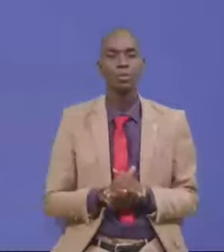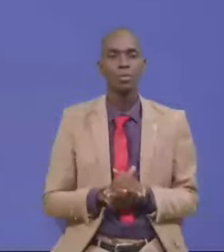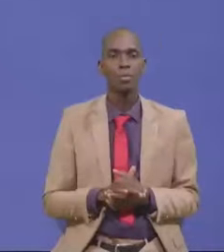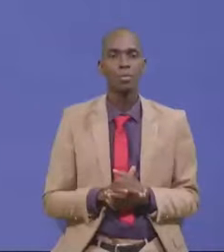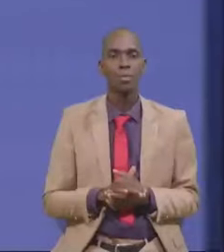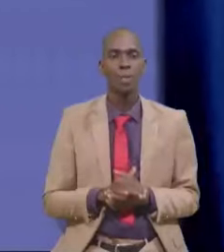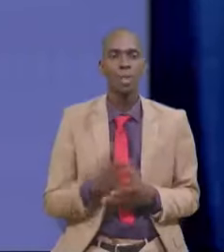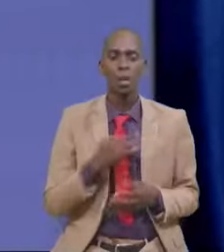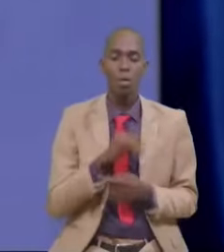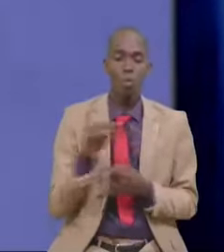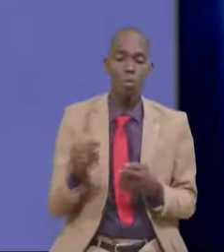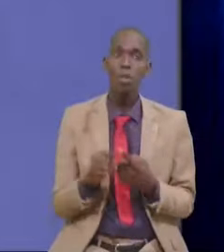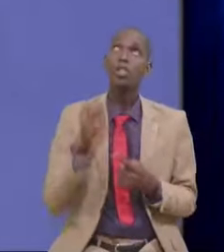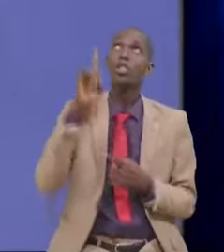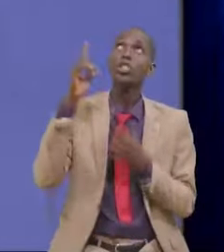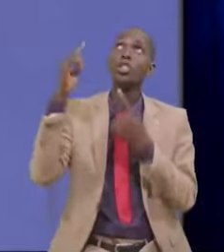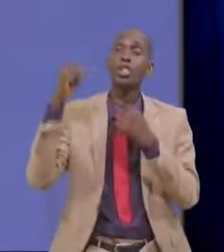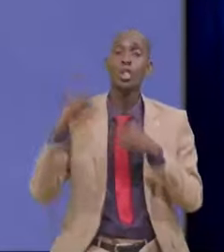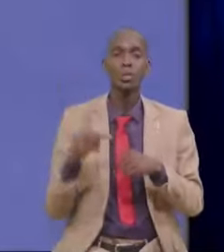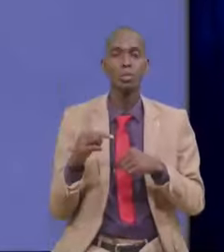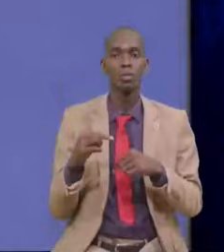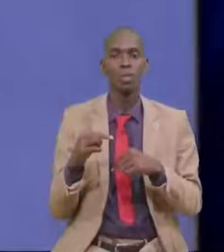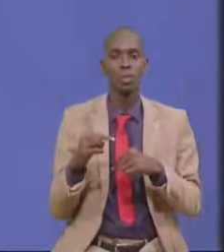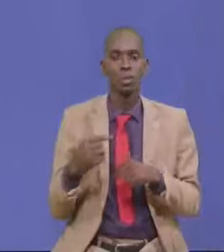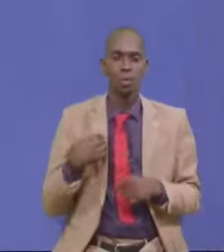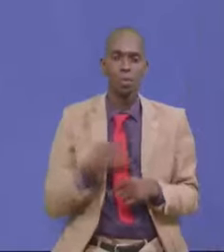Et quand il viendra, vous irez avec lui.